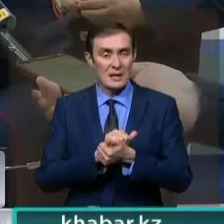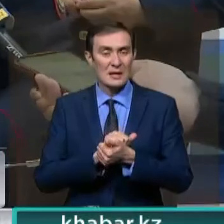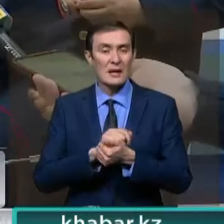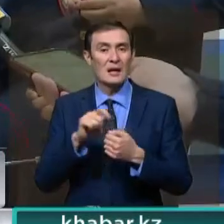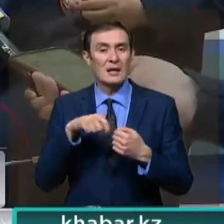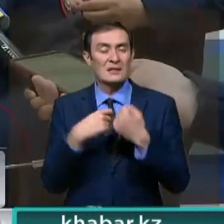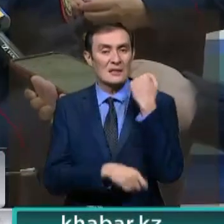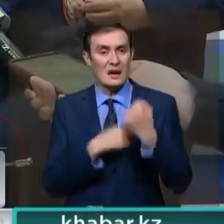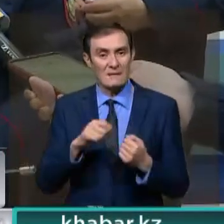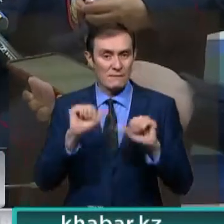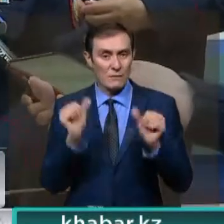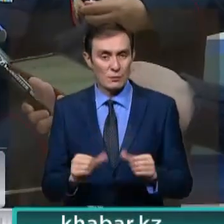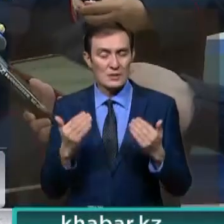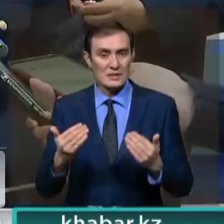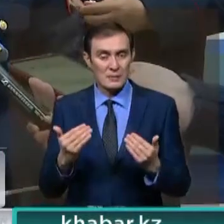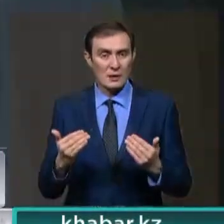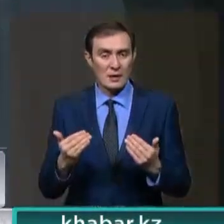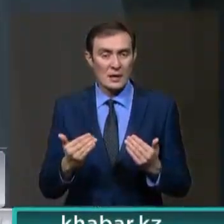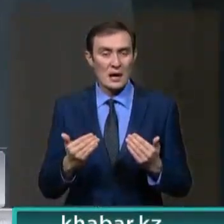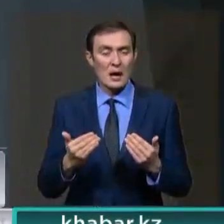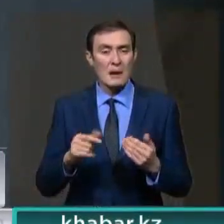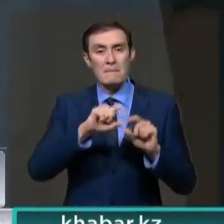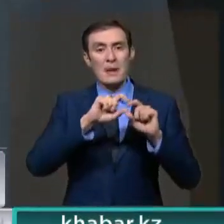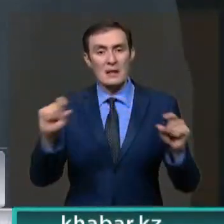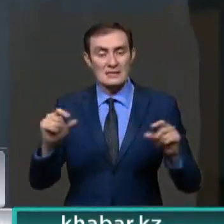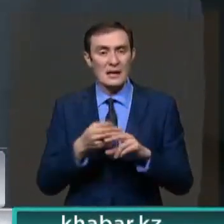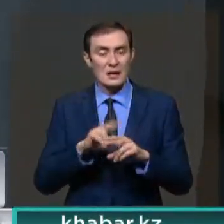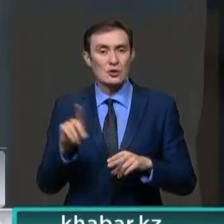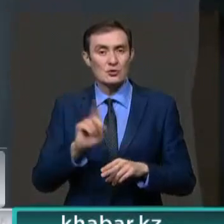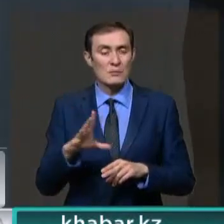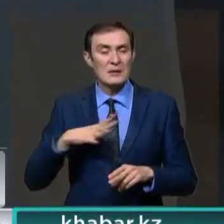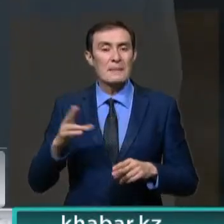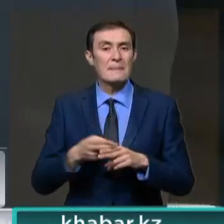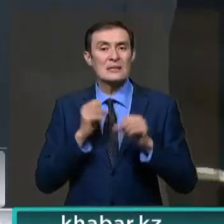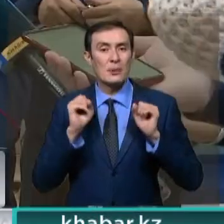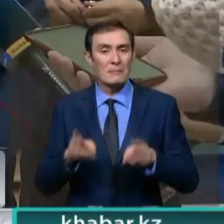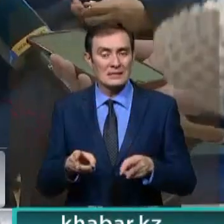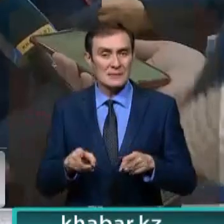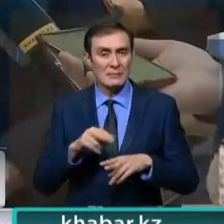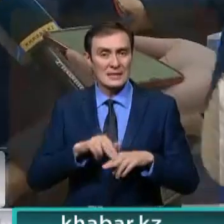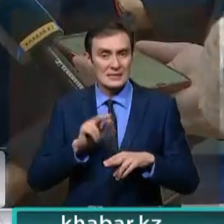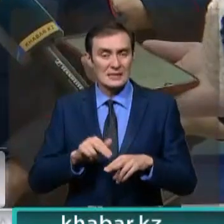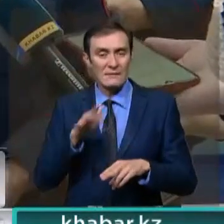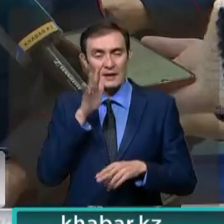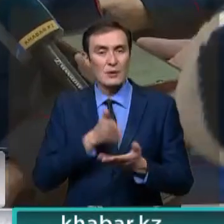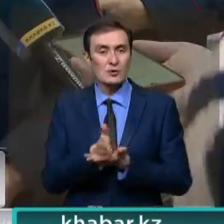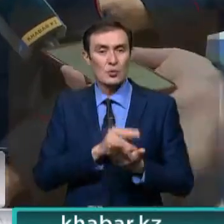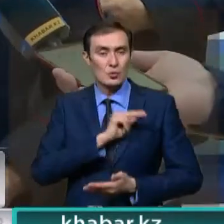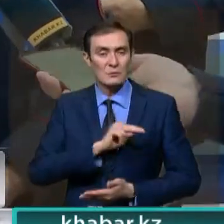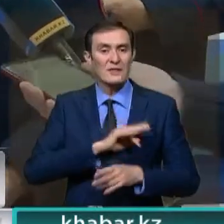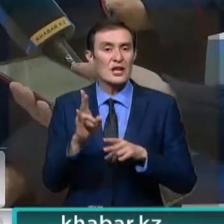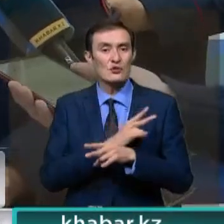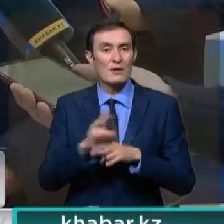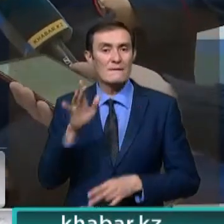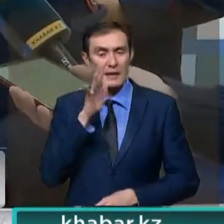текстиль. Здесь полоса. Это специально, чтобы обеспечить безопасность сотрудников при несении службы в ночное